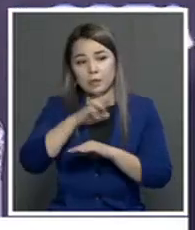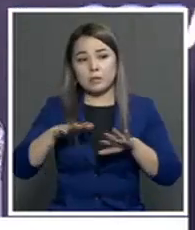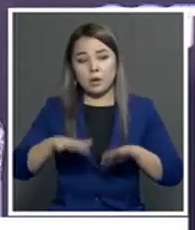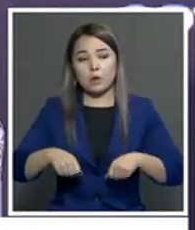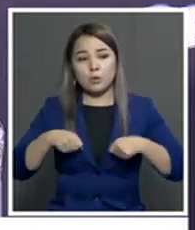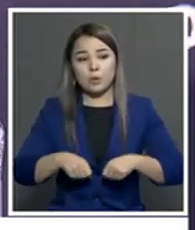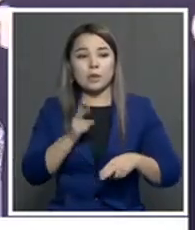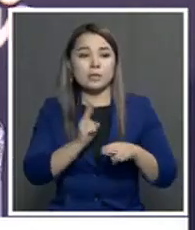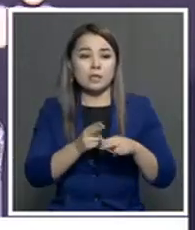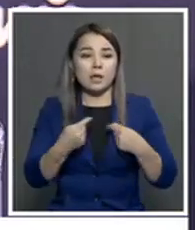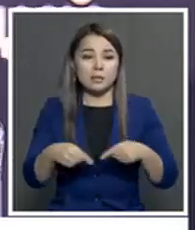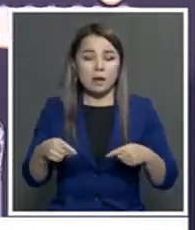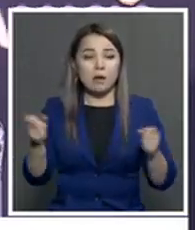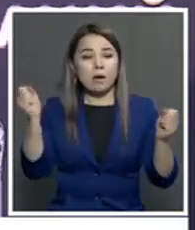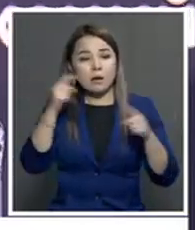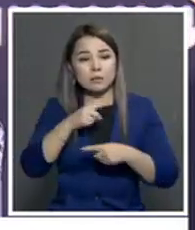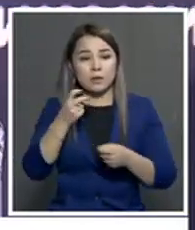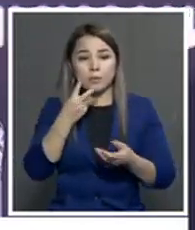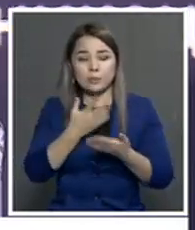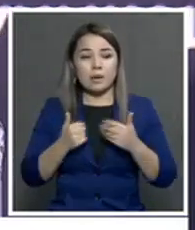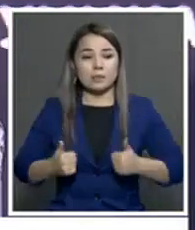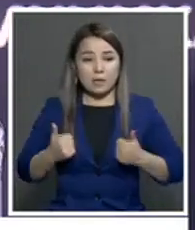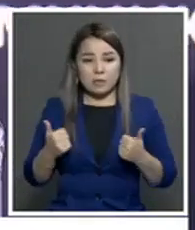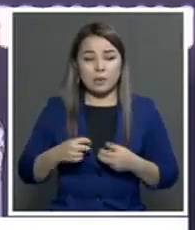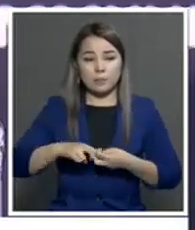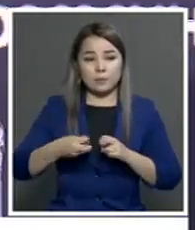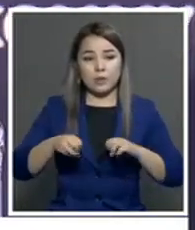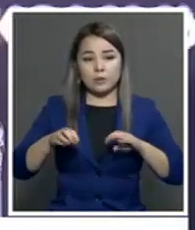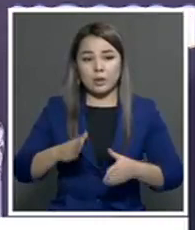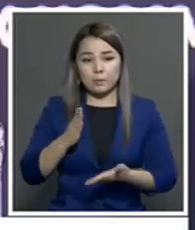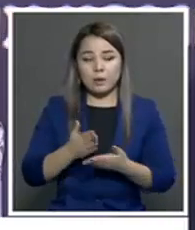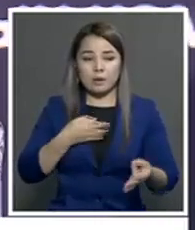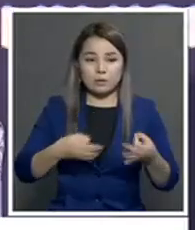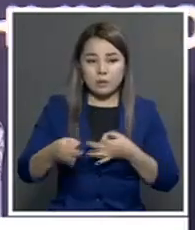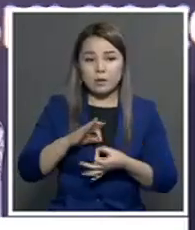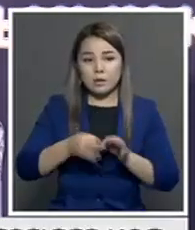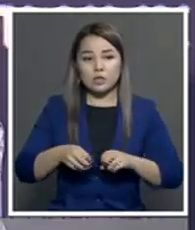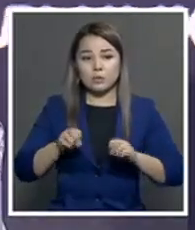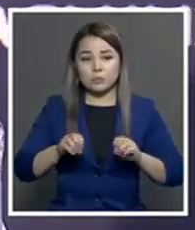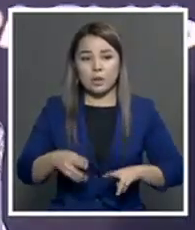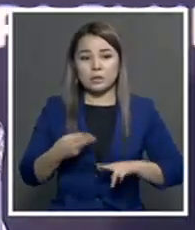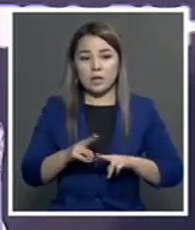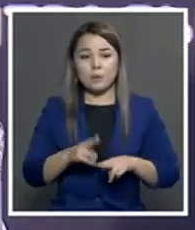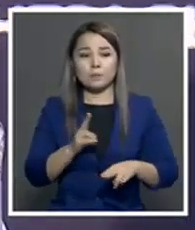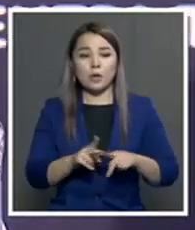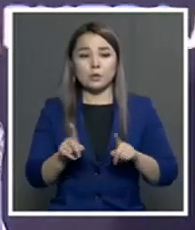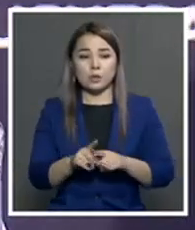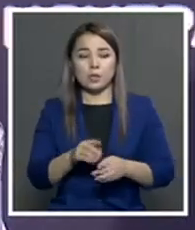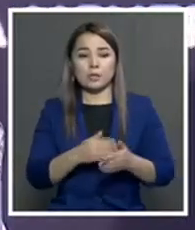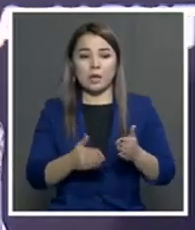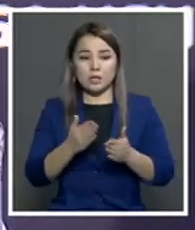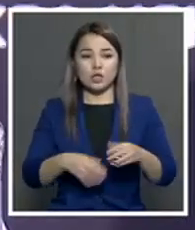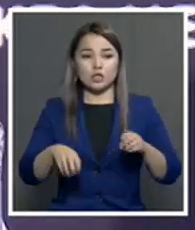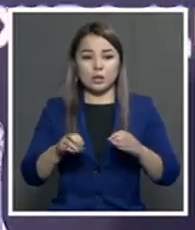құқықтық кедергілерді анықтауға тырысамыз. Бұл мәселелер біздің халықаралық алаңда талқыланады. Солай ғана осы кедергілерді жоюдың